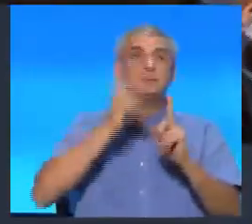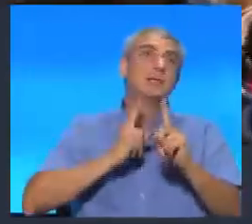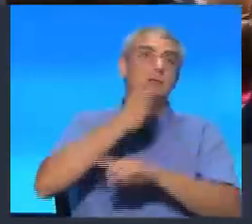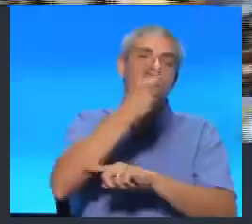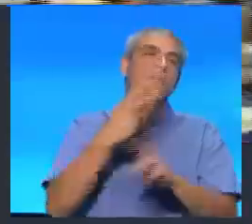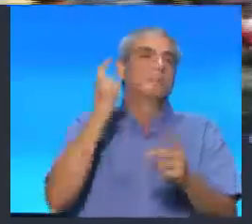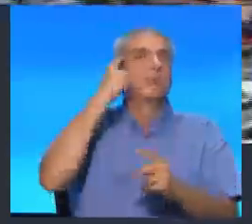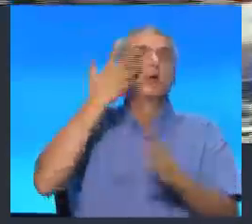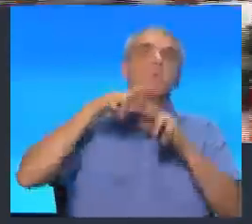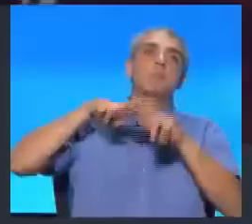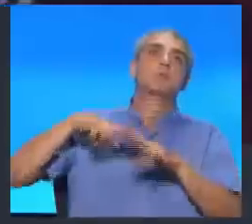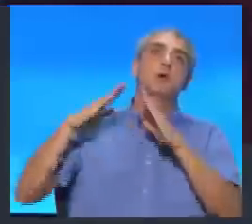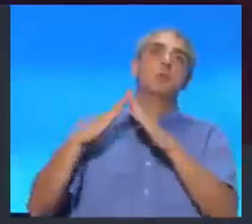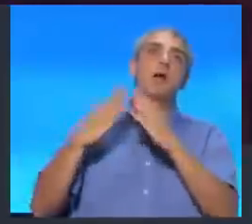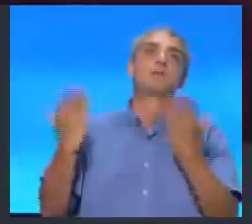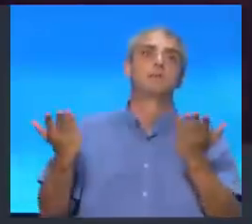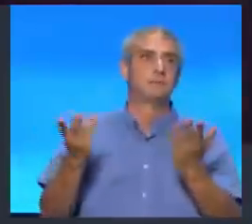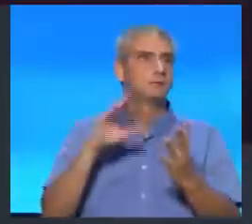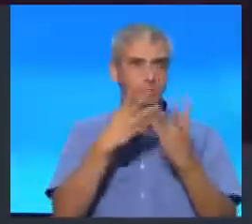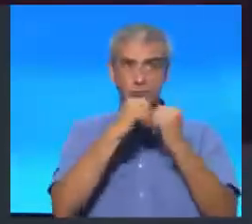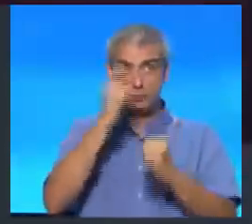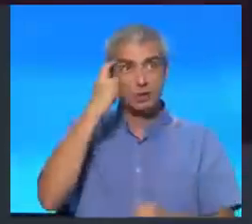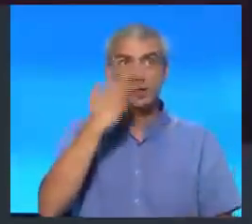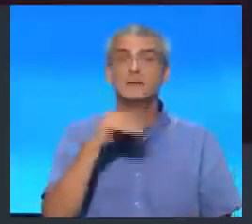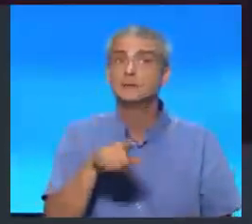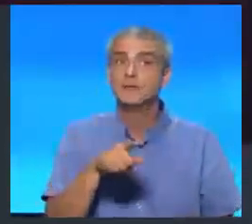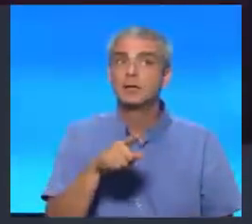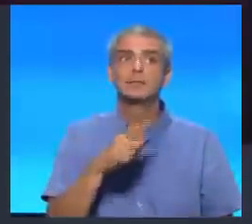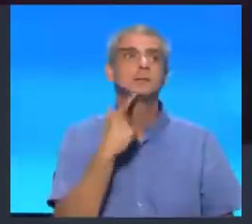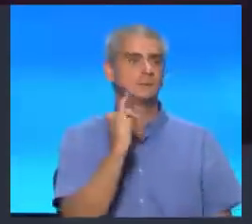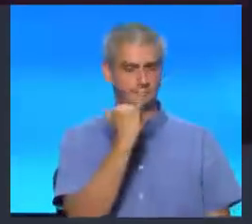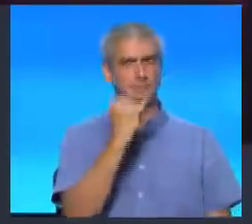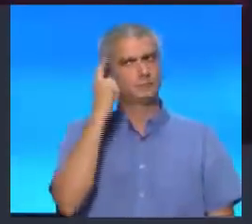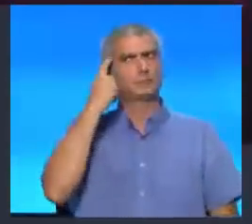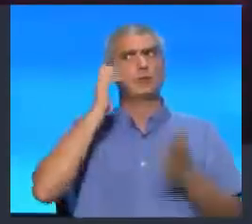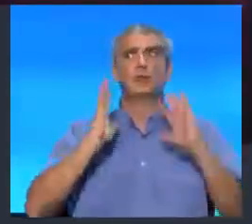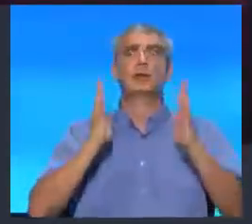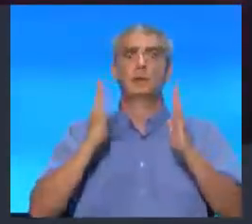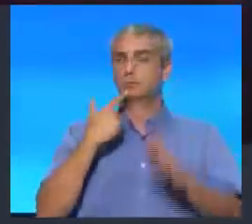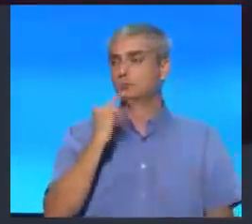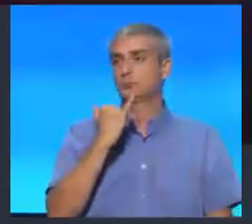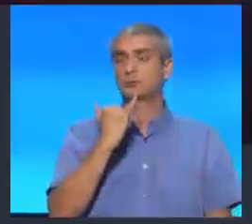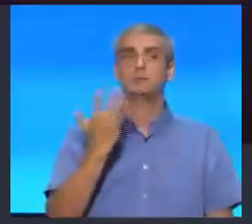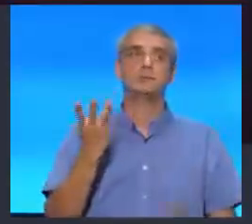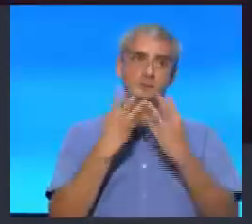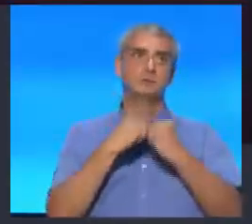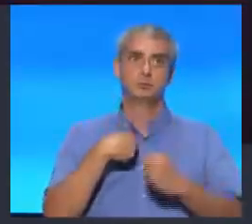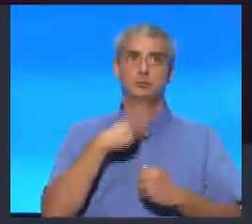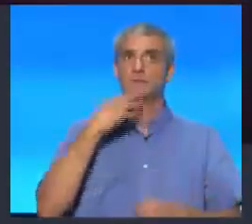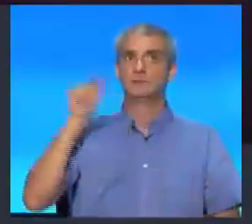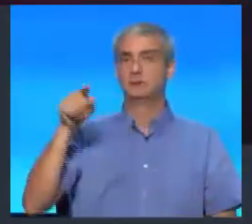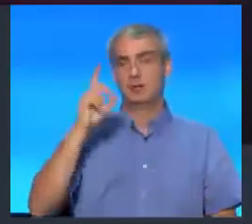לגבי מה שהותירו מאחור. יש משפחה שדואגת בארץ? כן, הם דאגו מאוד, כן. המשפחה שלי בארץ,